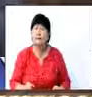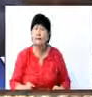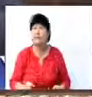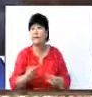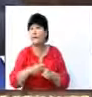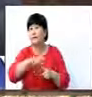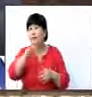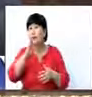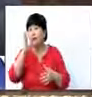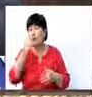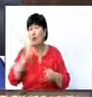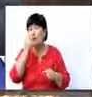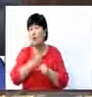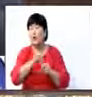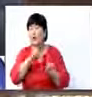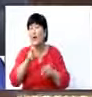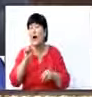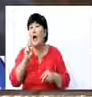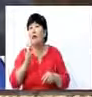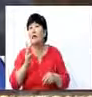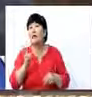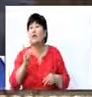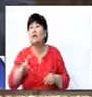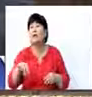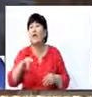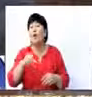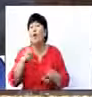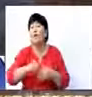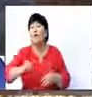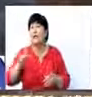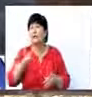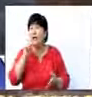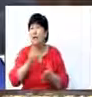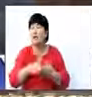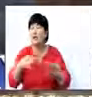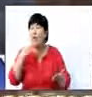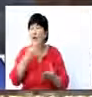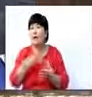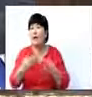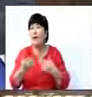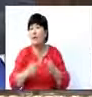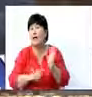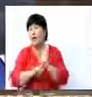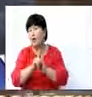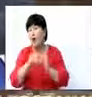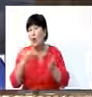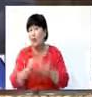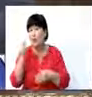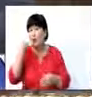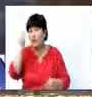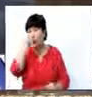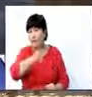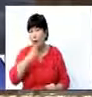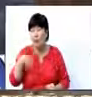Этот вопрос пусть будет на жестком контроле акимов районов. Уважаемые коллеги, мы должны с большой ответственностью отнестись к началу нового учебного